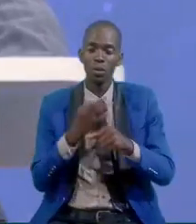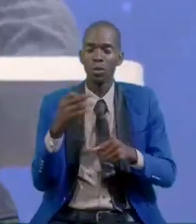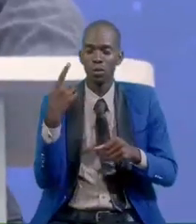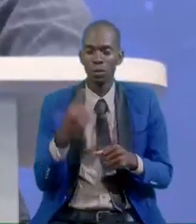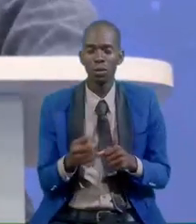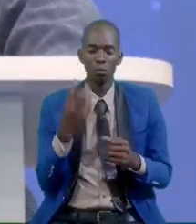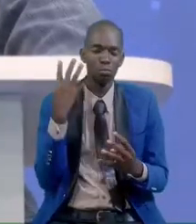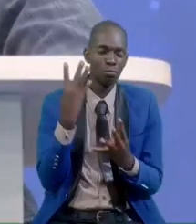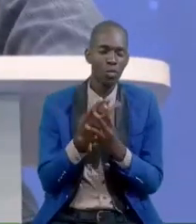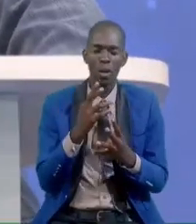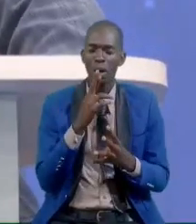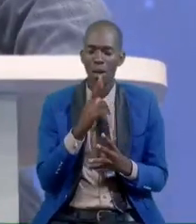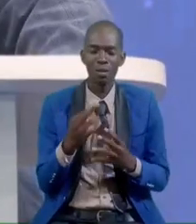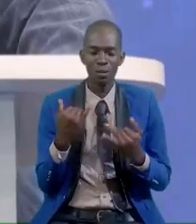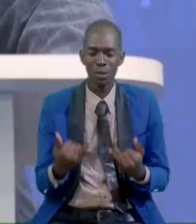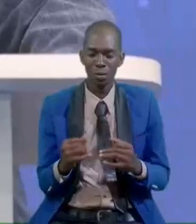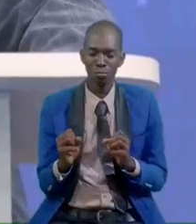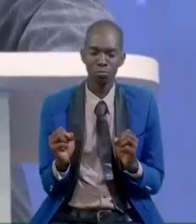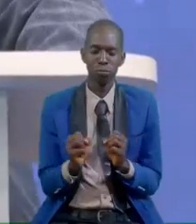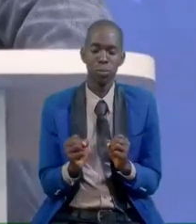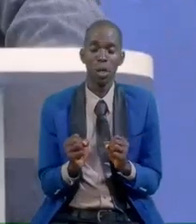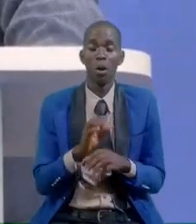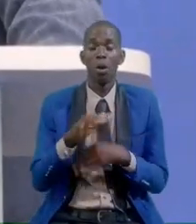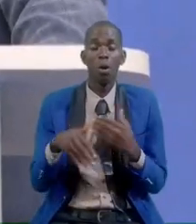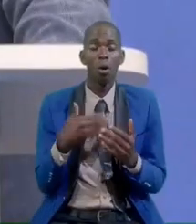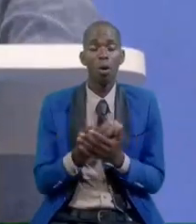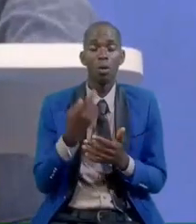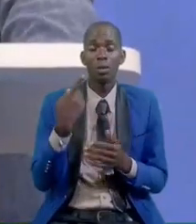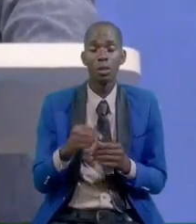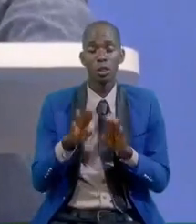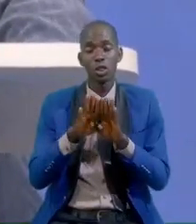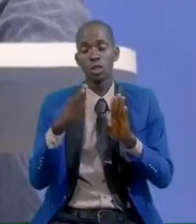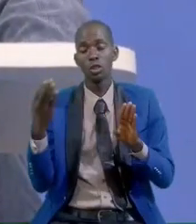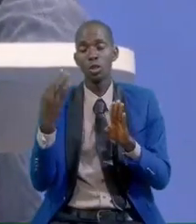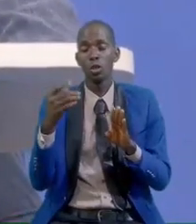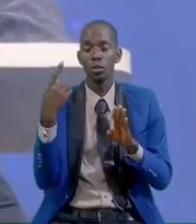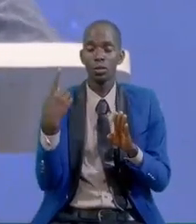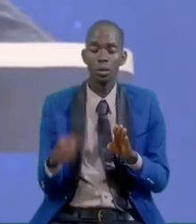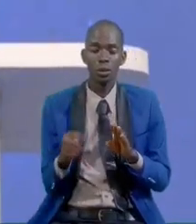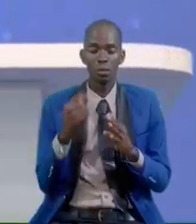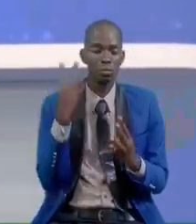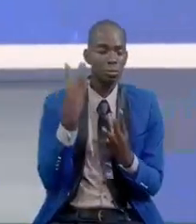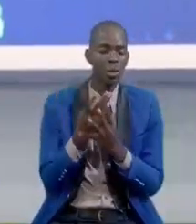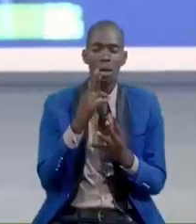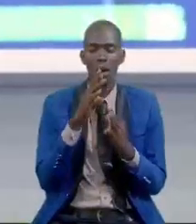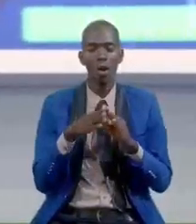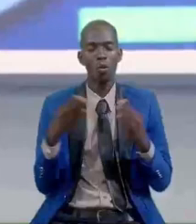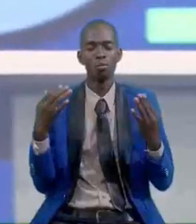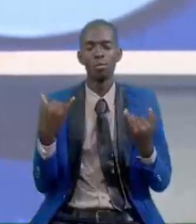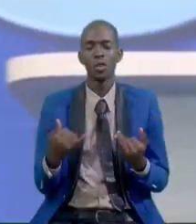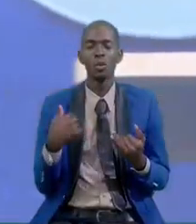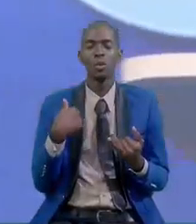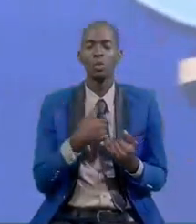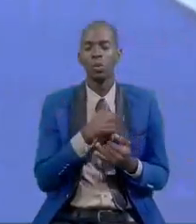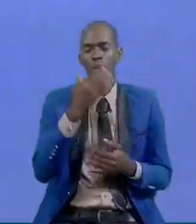déjà ébranlés. Nous savons que toutes les portes de la prison sont déjà ouvertes. Nous